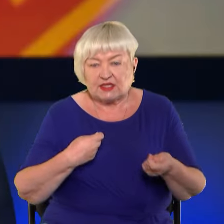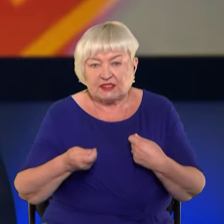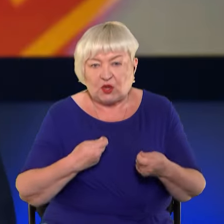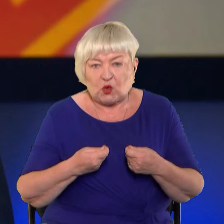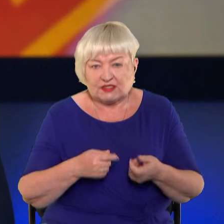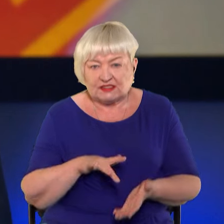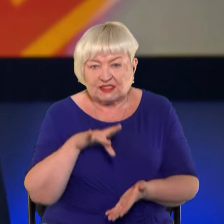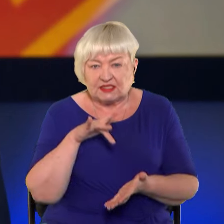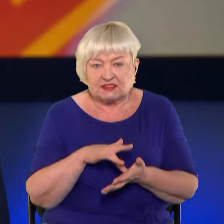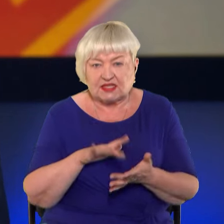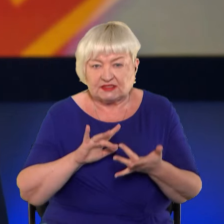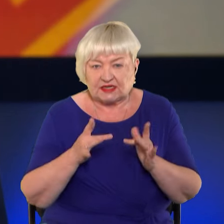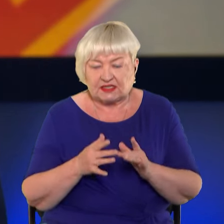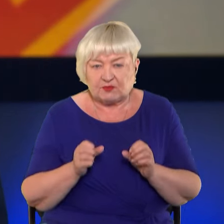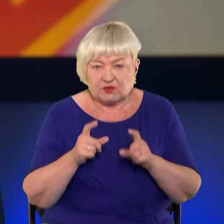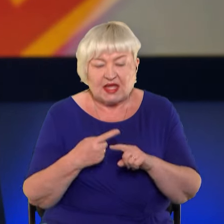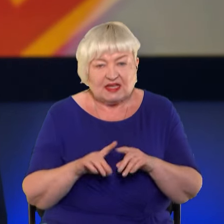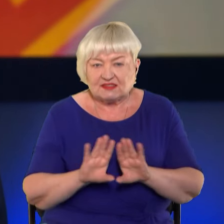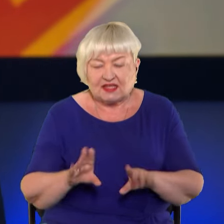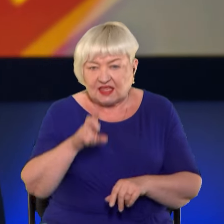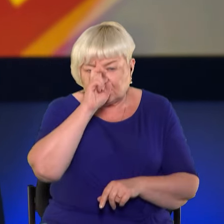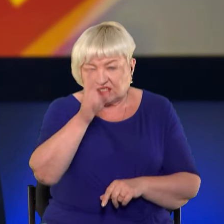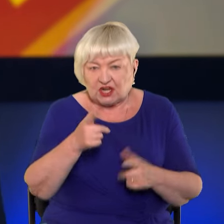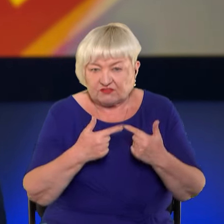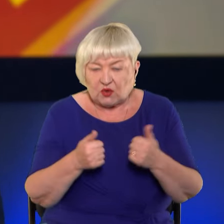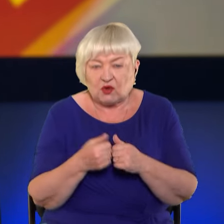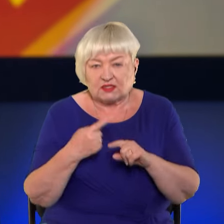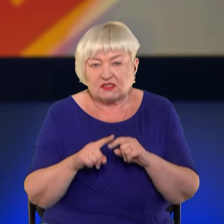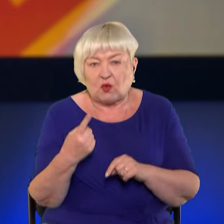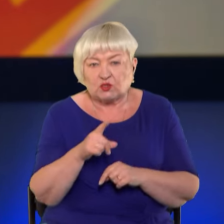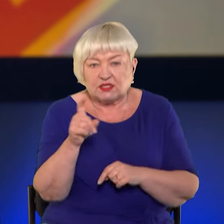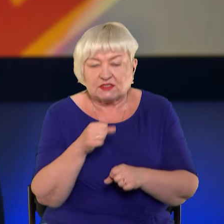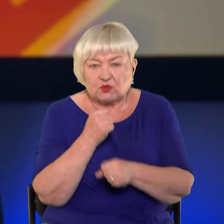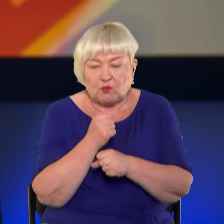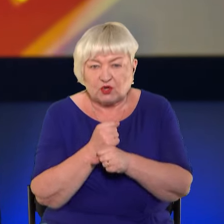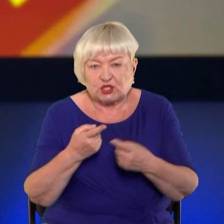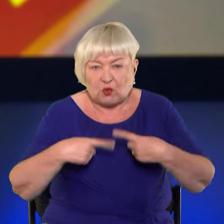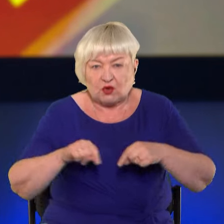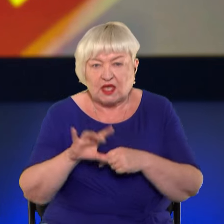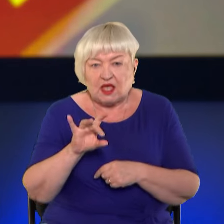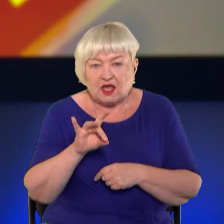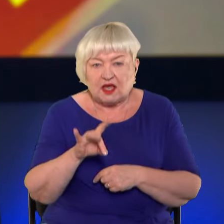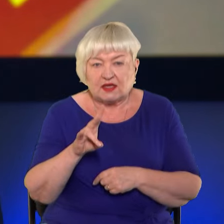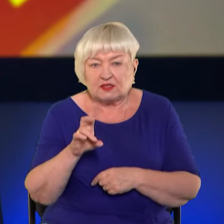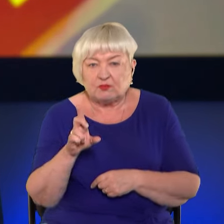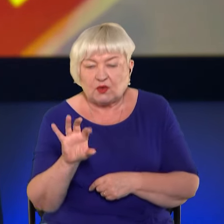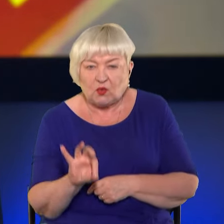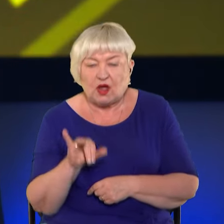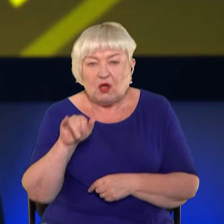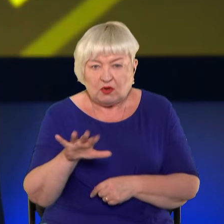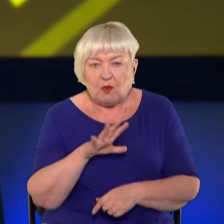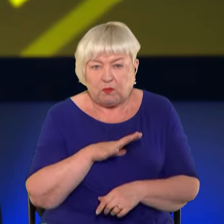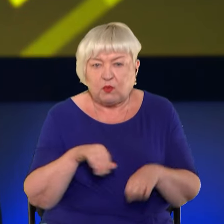кібербезпеки. Це не державний орган, як ви згадали, це один із робочих органів РНБО. Скажіть, будь ласка, а чи були у нього повноваження